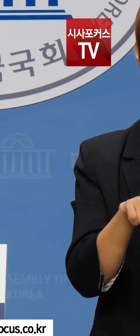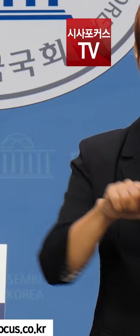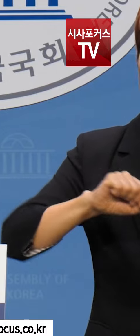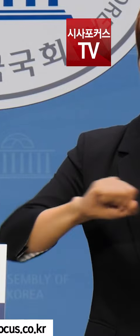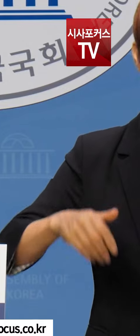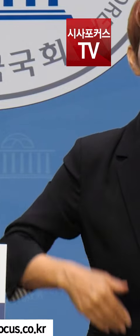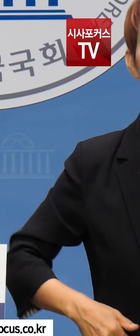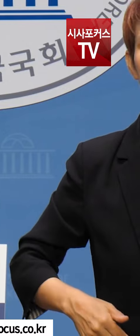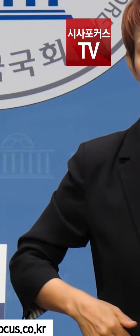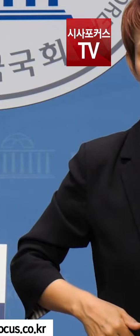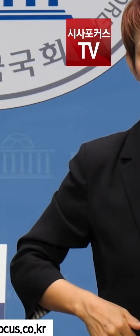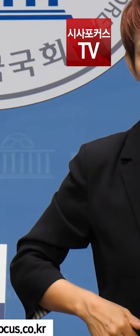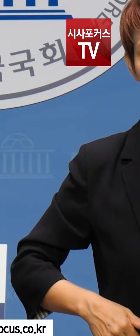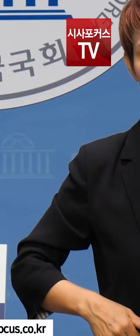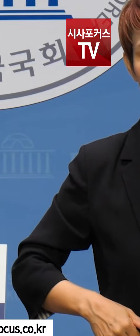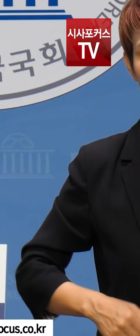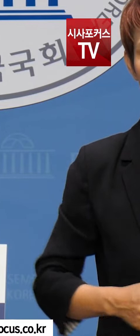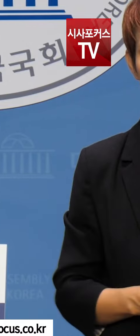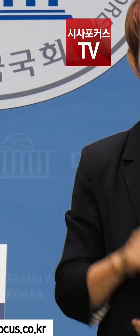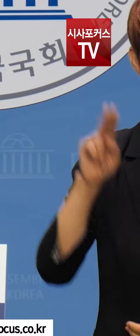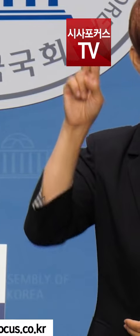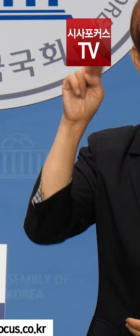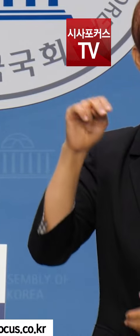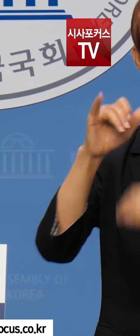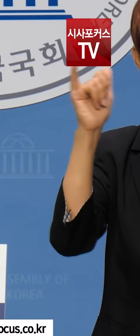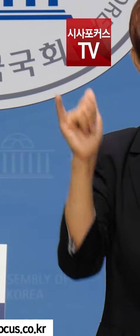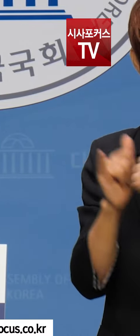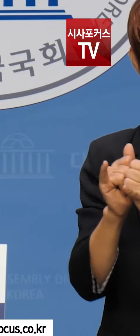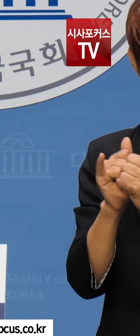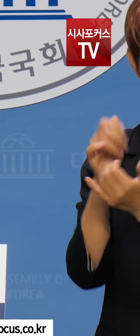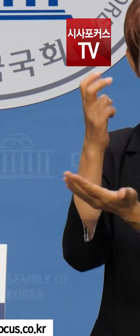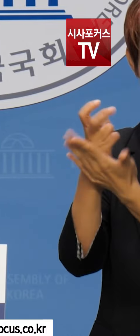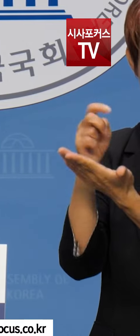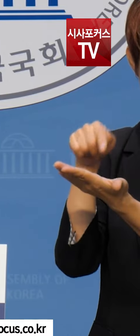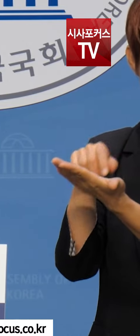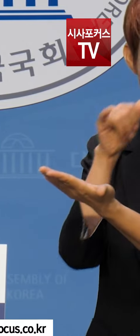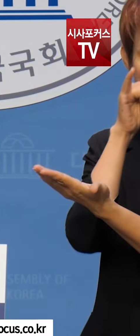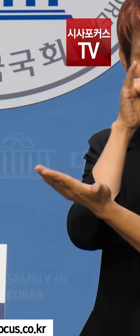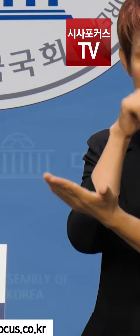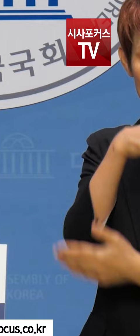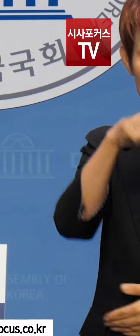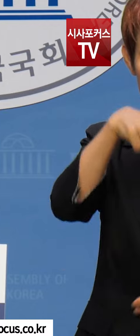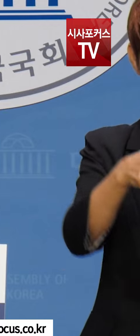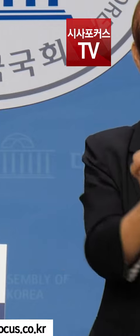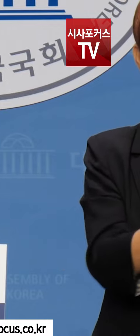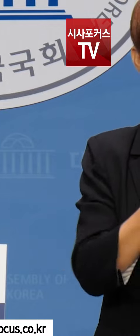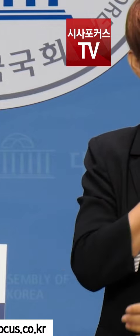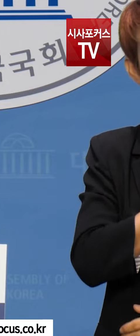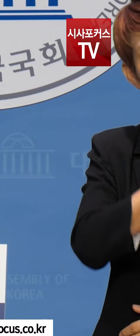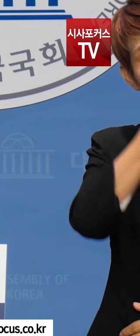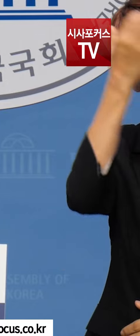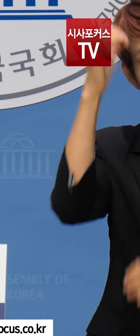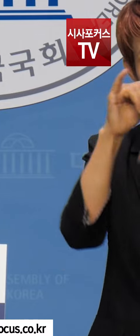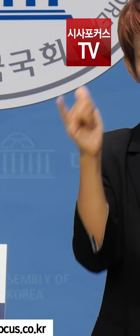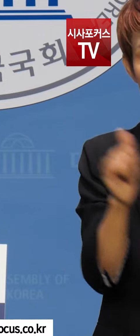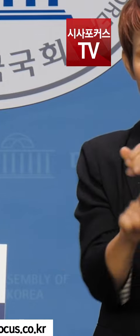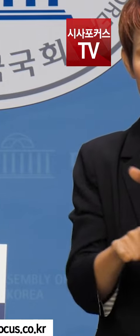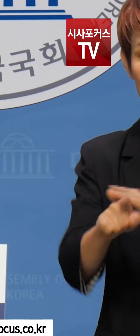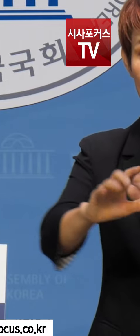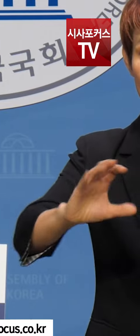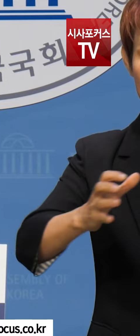취해야 합니다. 유엔 사회권 규약이 제시하고 조국 혁신당이 꿈꾸는 사회권